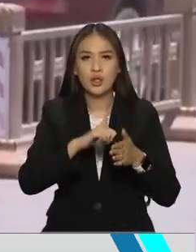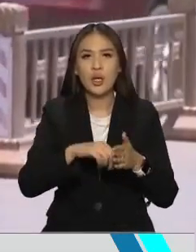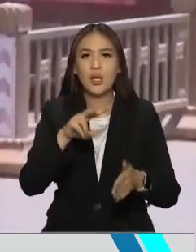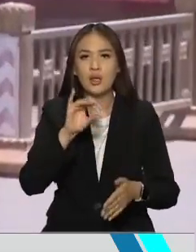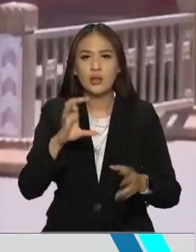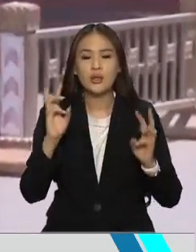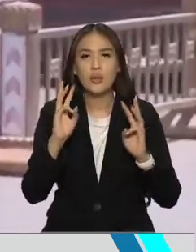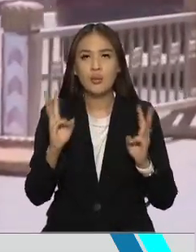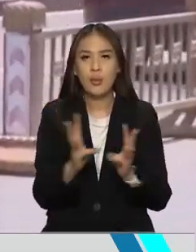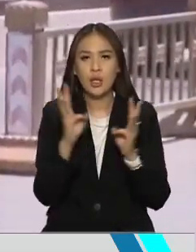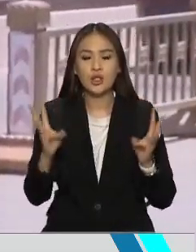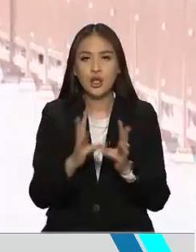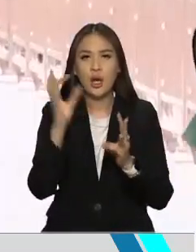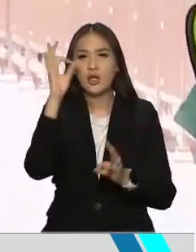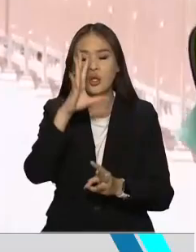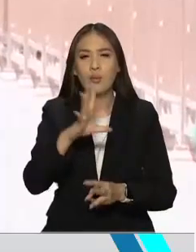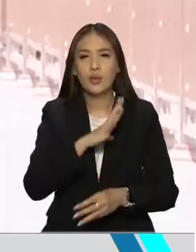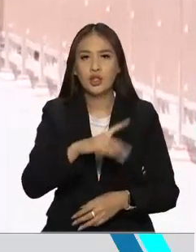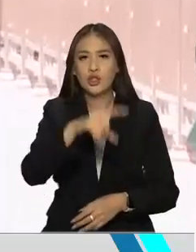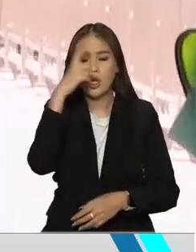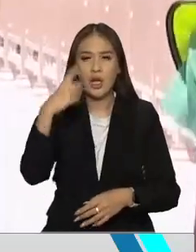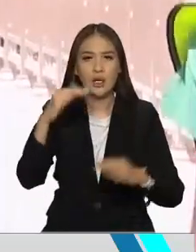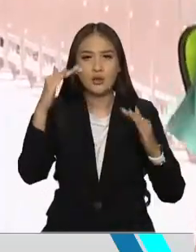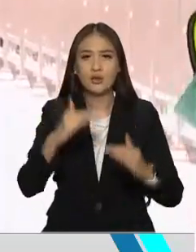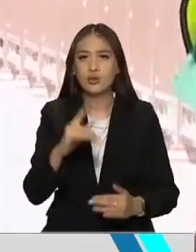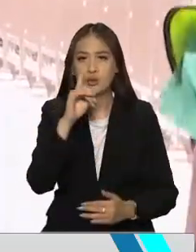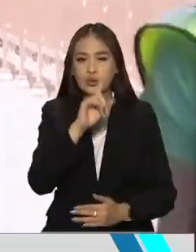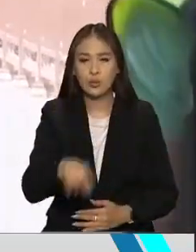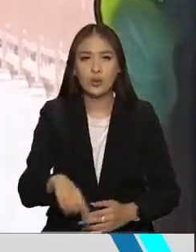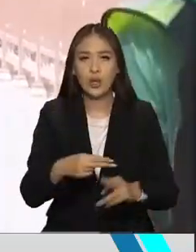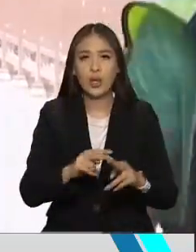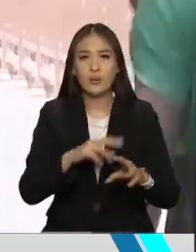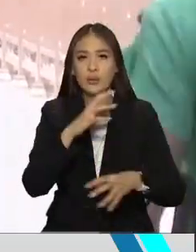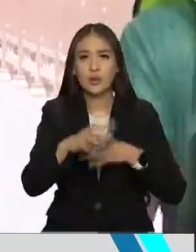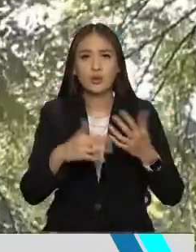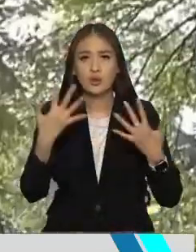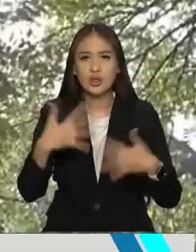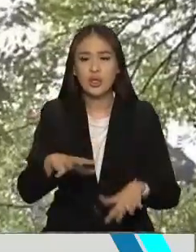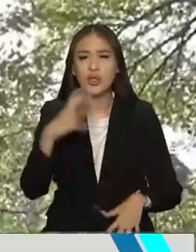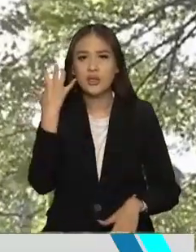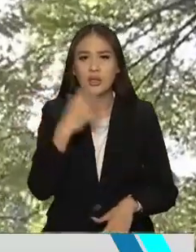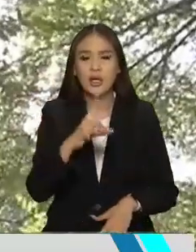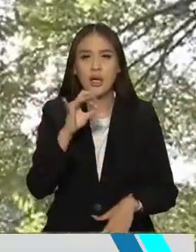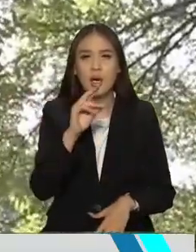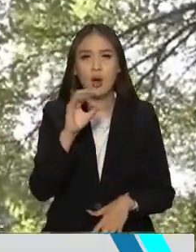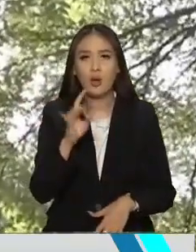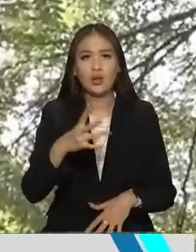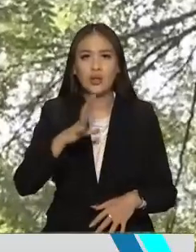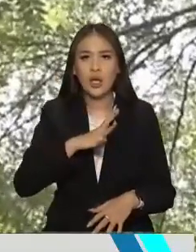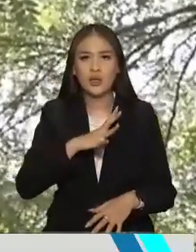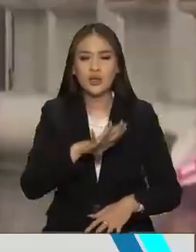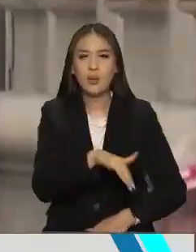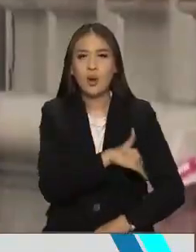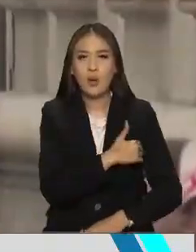пожаров синоптики неутешительные жира они будут спадать в ближайшие дни Планета уже перегрелась на фоне рекордных показателей температуры